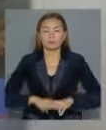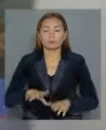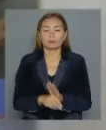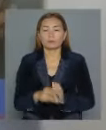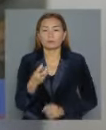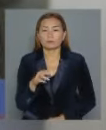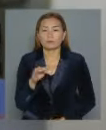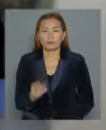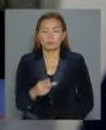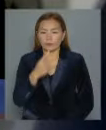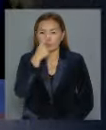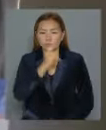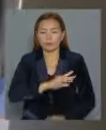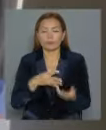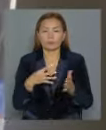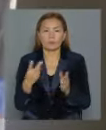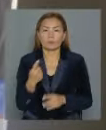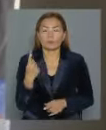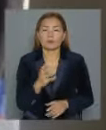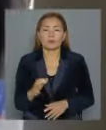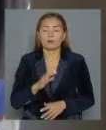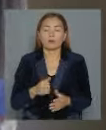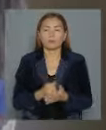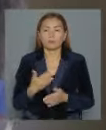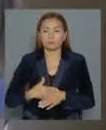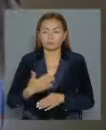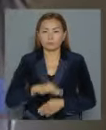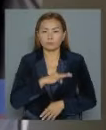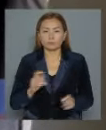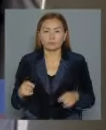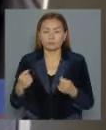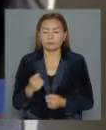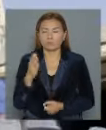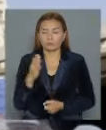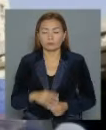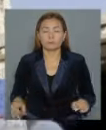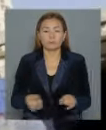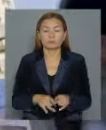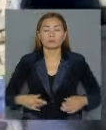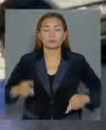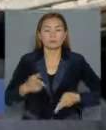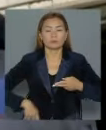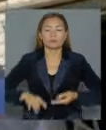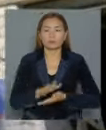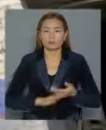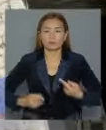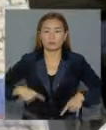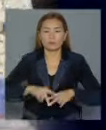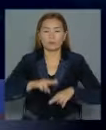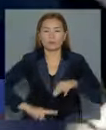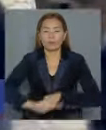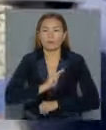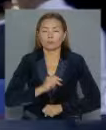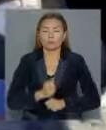шарттық негізге сәйкес былтырғы жылдың 1-ші қыркүйегінен кешіктірмей пайдалануға беру керек еді. Алайда мерзім аяқталғаннан кейін нысандағы құрылыс